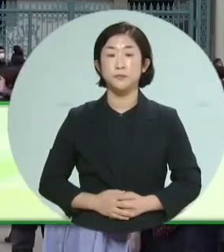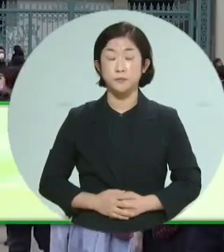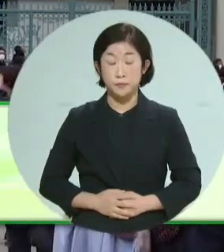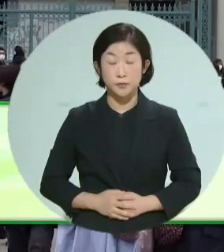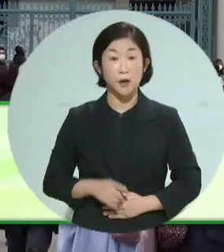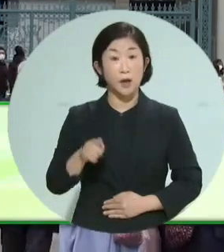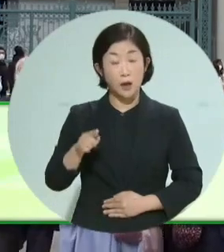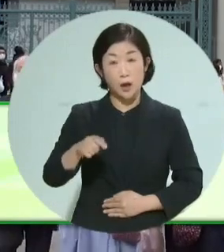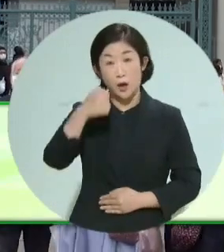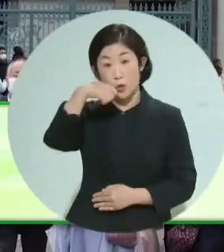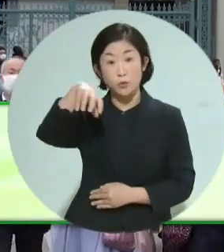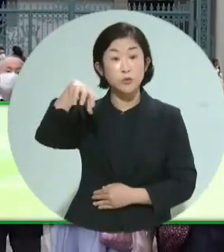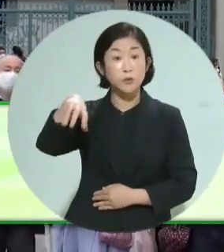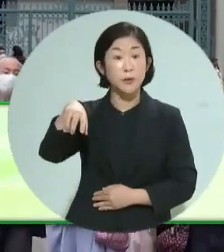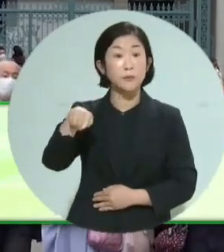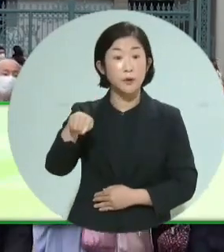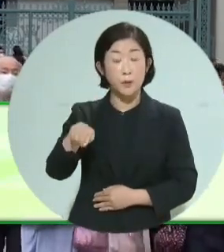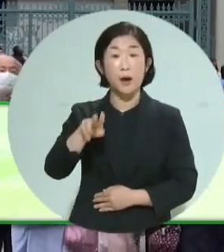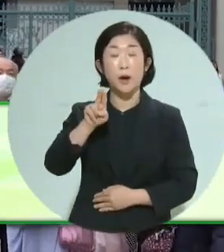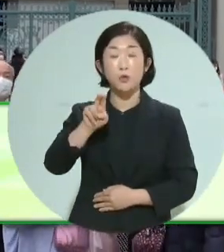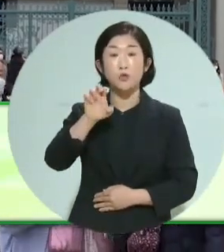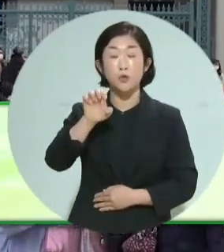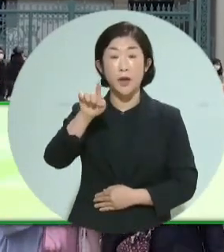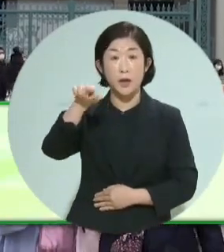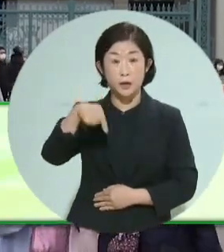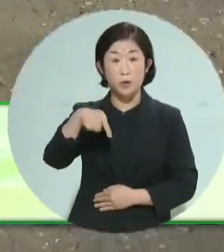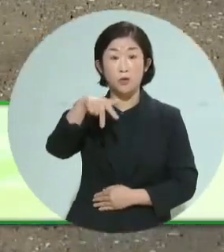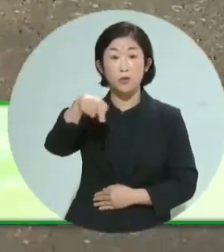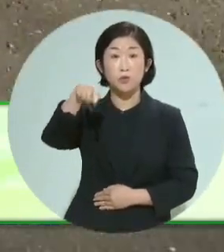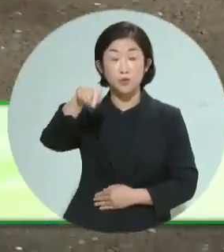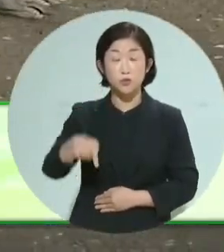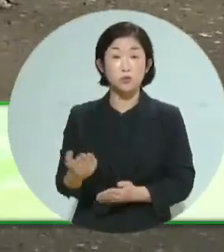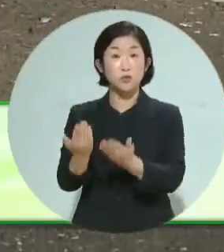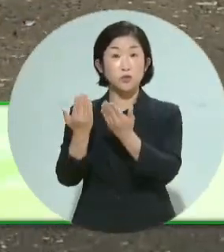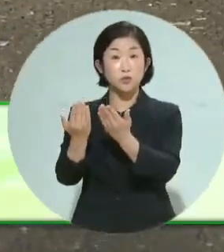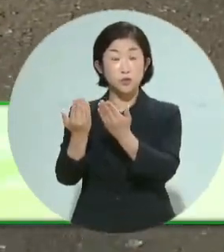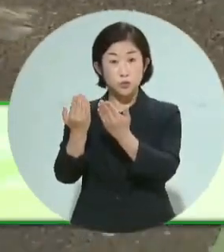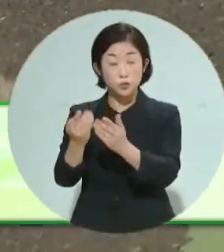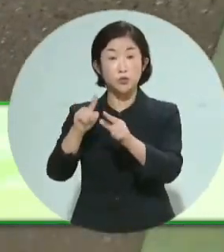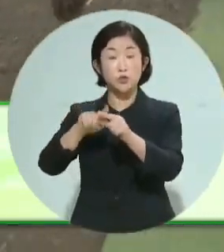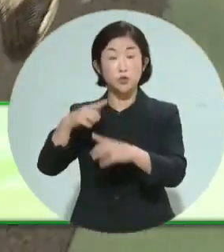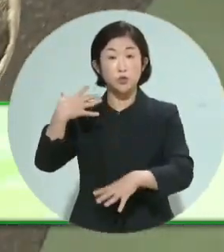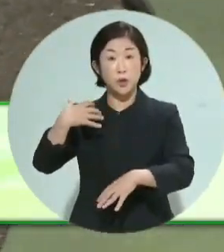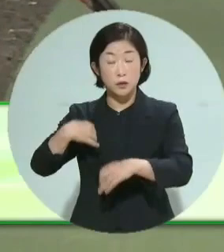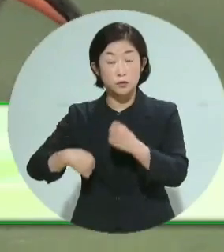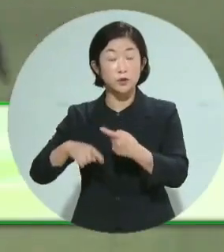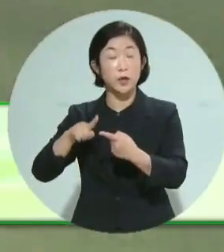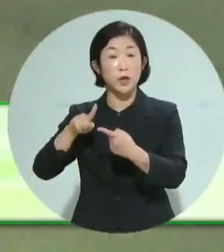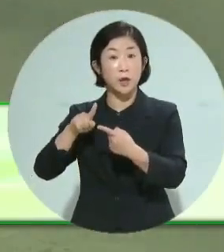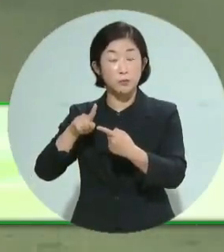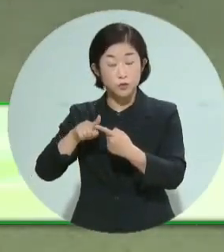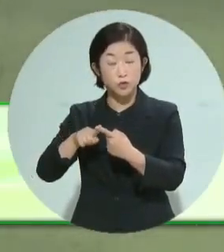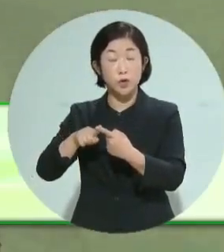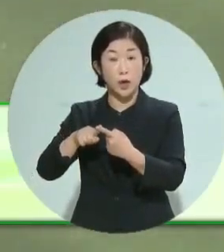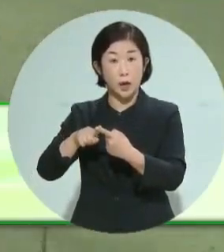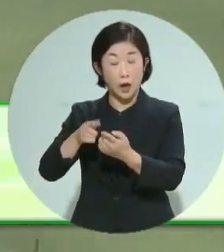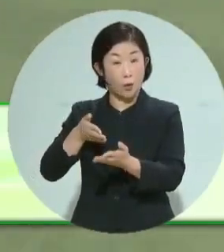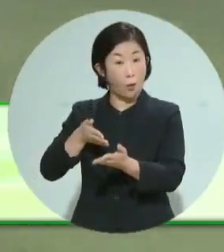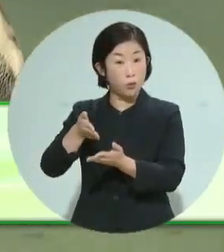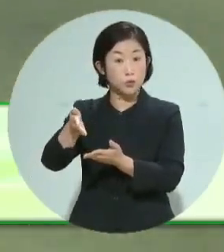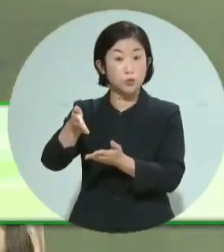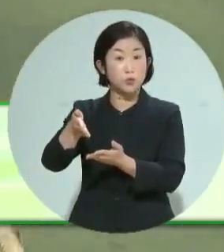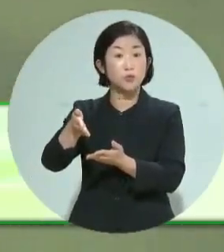上野動物園では上野ズースクール中学生向けコース、足から探る鳥の暮ら